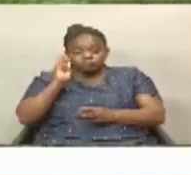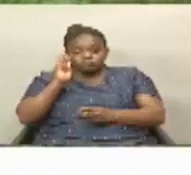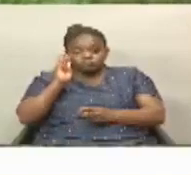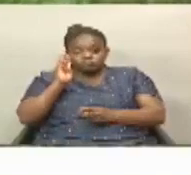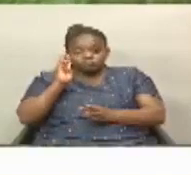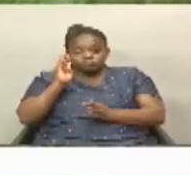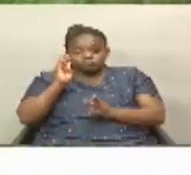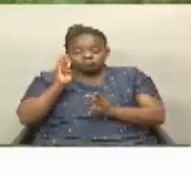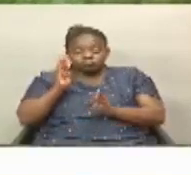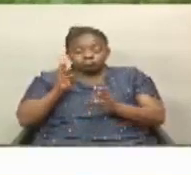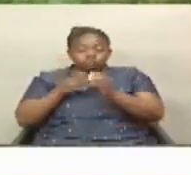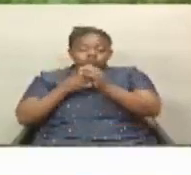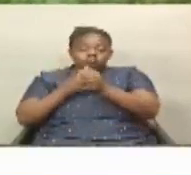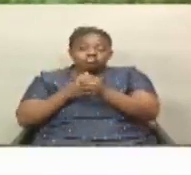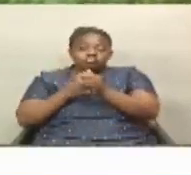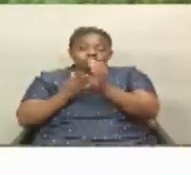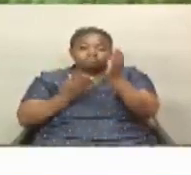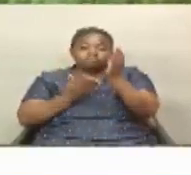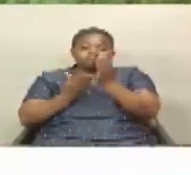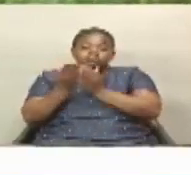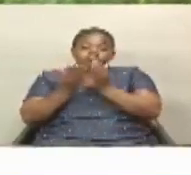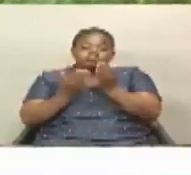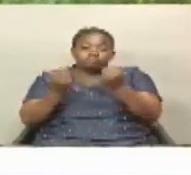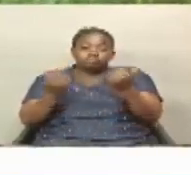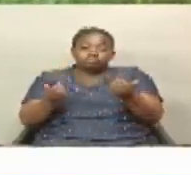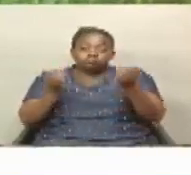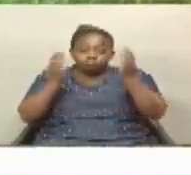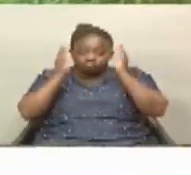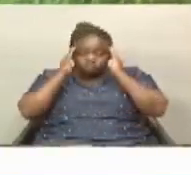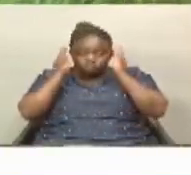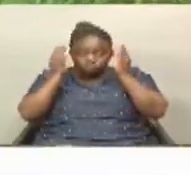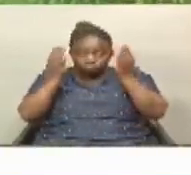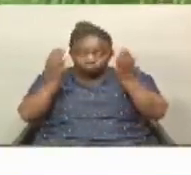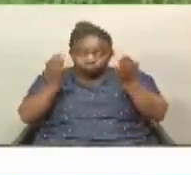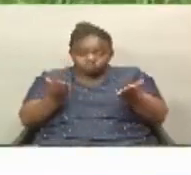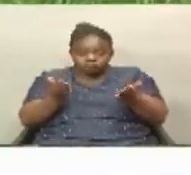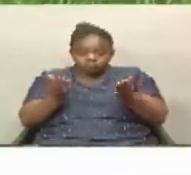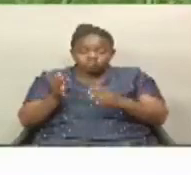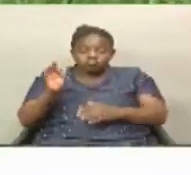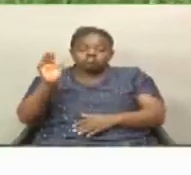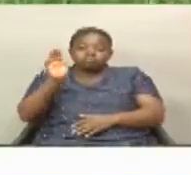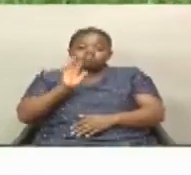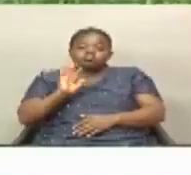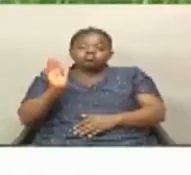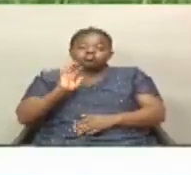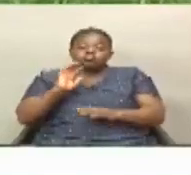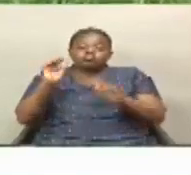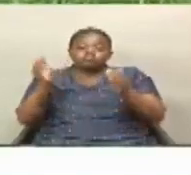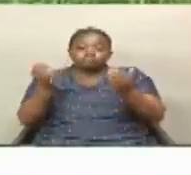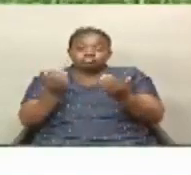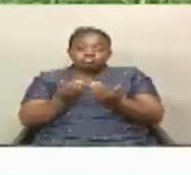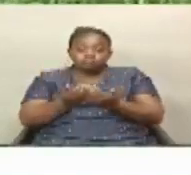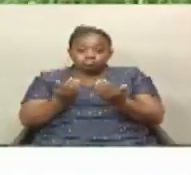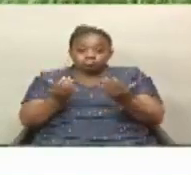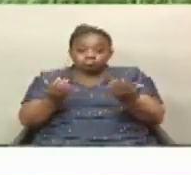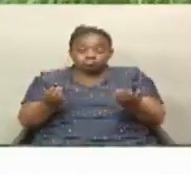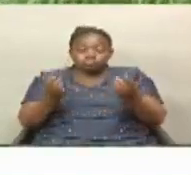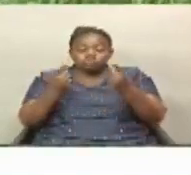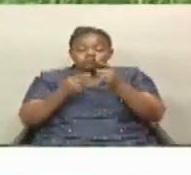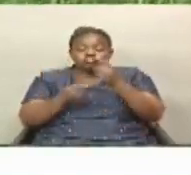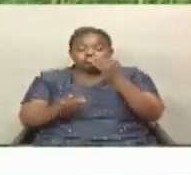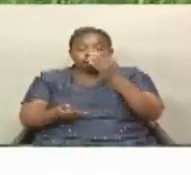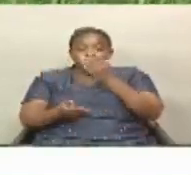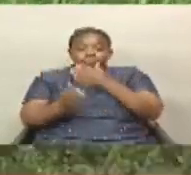service mkathibu kalinga ditumanyi tia sivulense kakasanga mukama